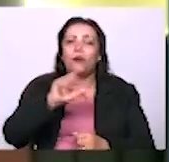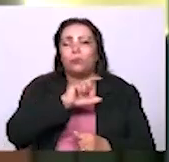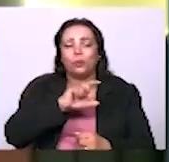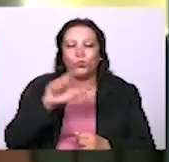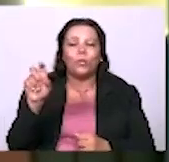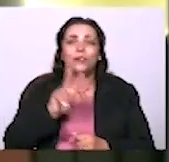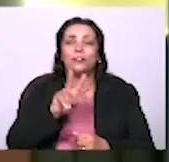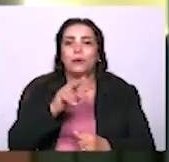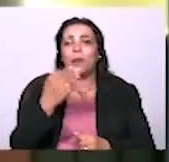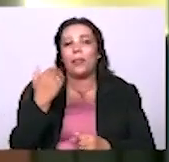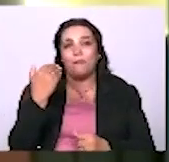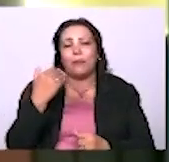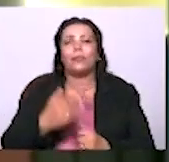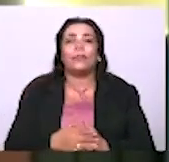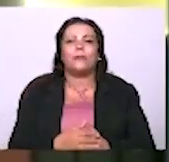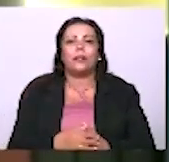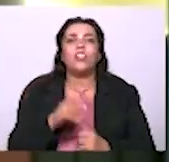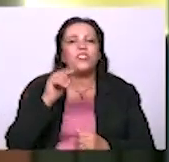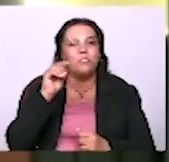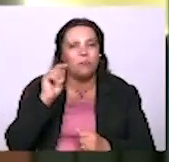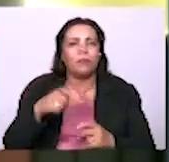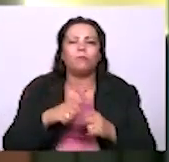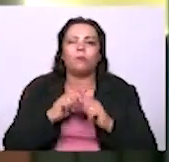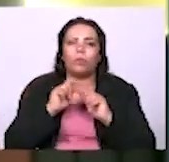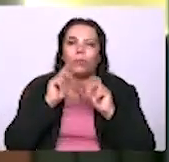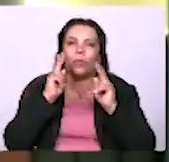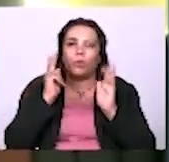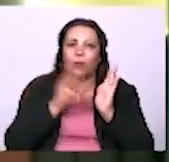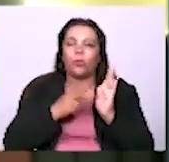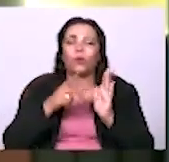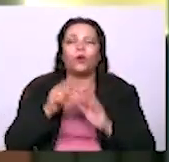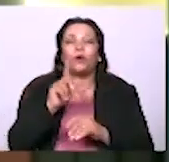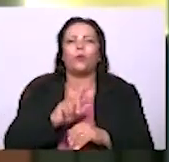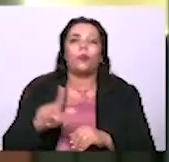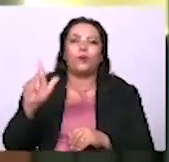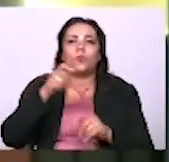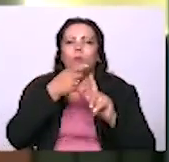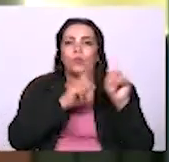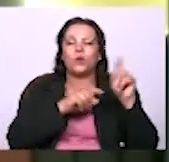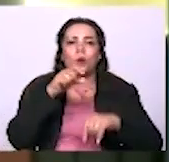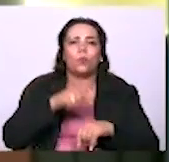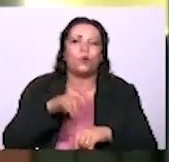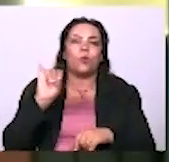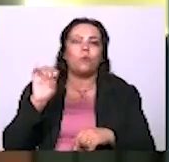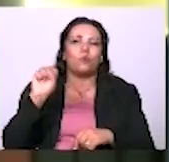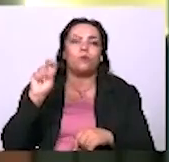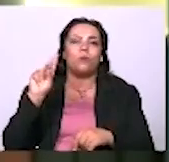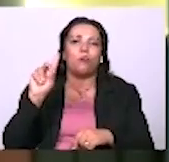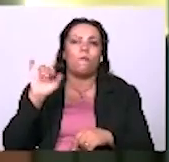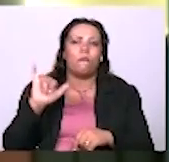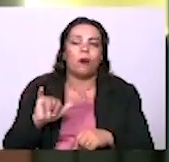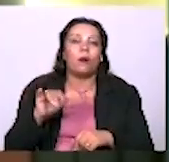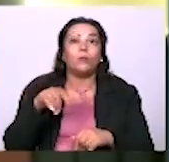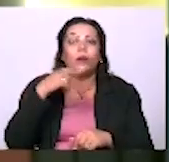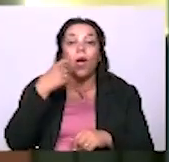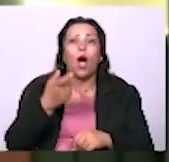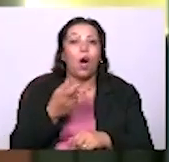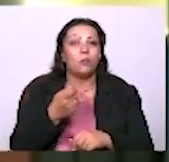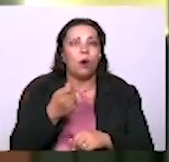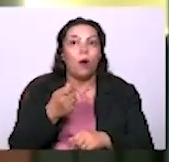يوليو الماضي في تصريح لرئيس الوزراء الدكتور مصطفى مدبولي ان اسعار